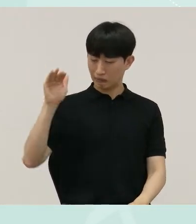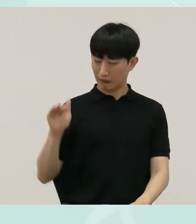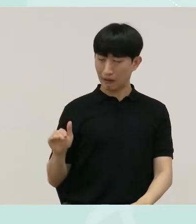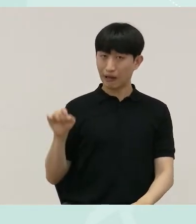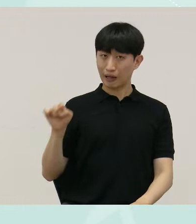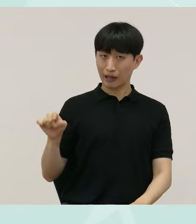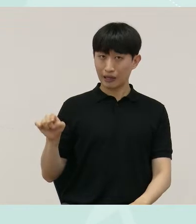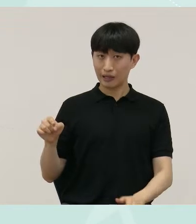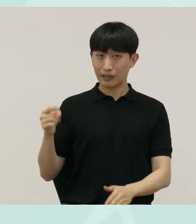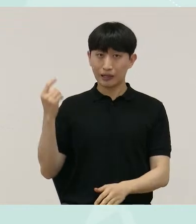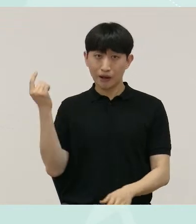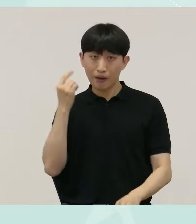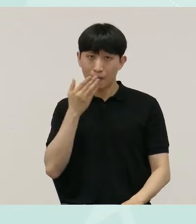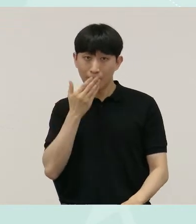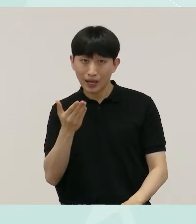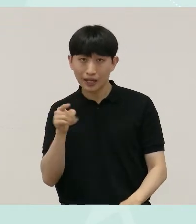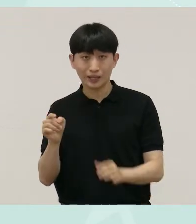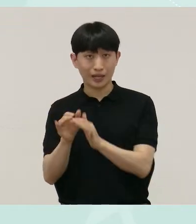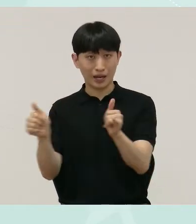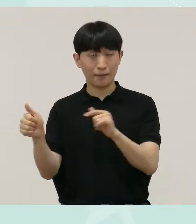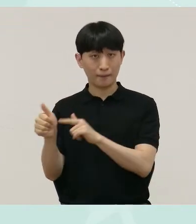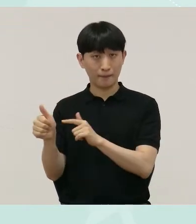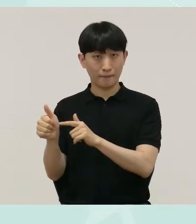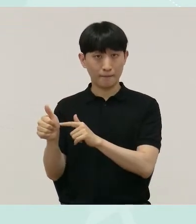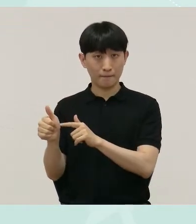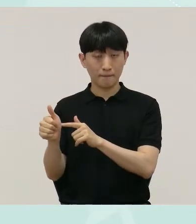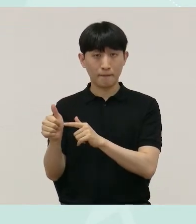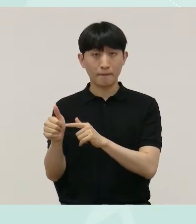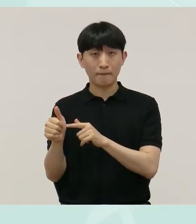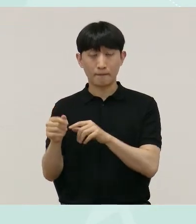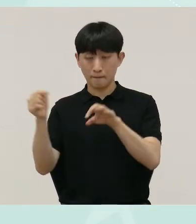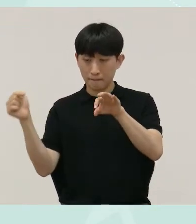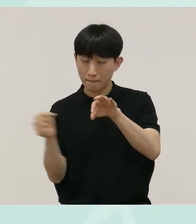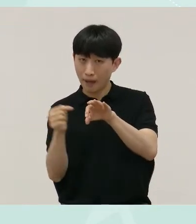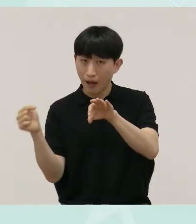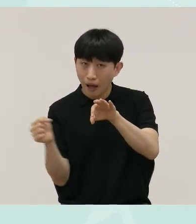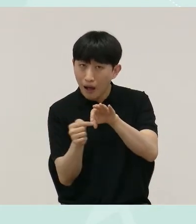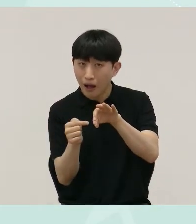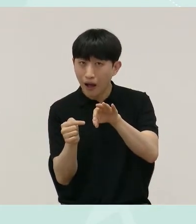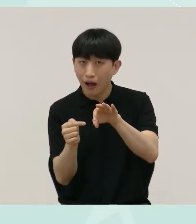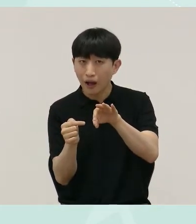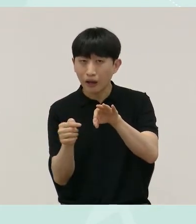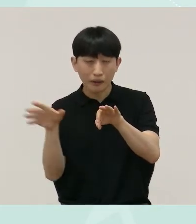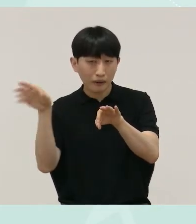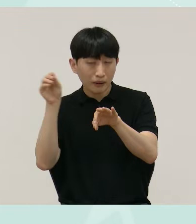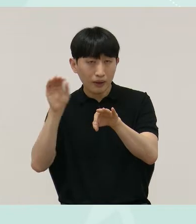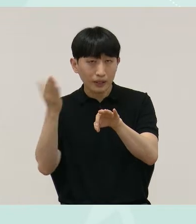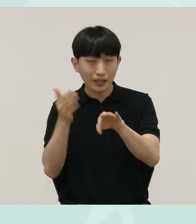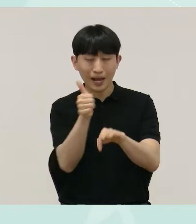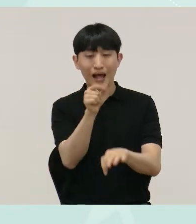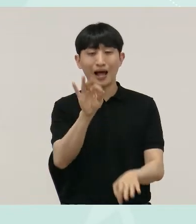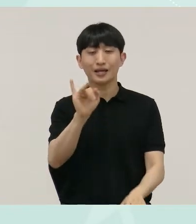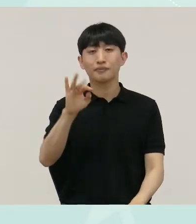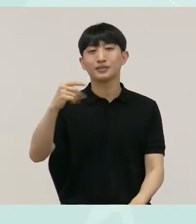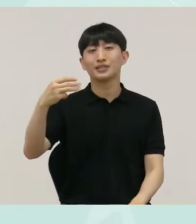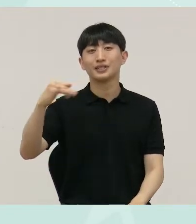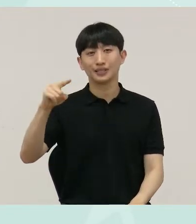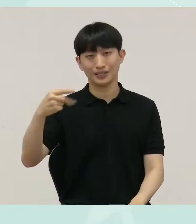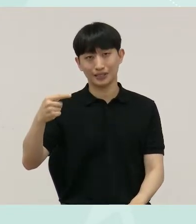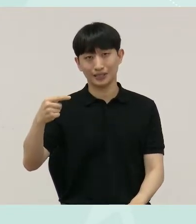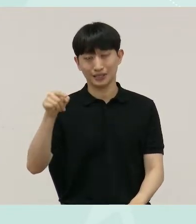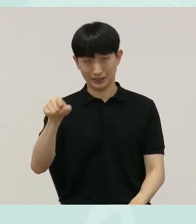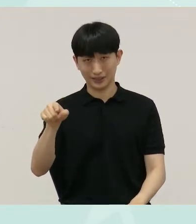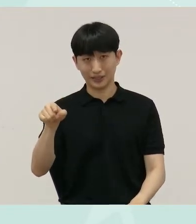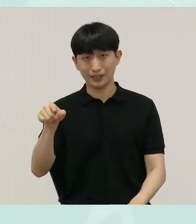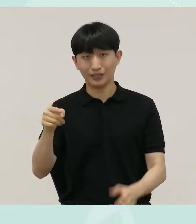있는 사람의 경우에 전국 일부만 삽입해서 잔청을 보존한 하이브리드 형태가 이제 승인이 됐습니다.